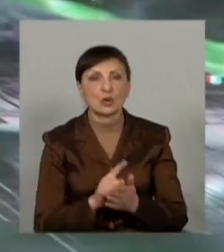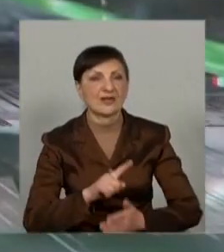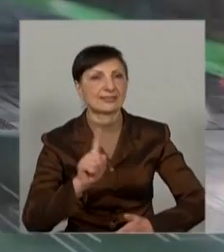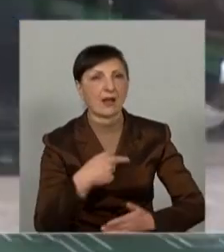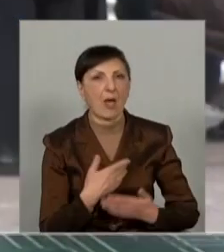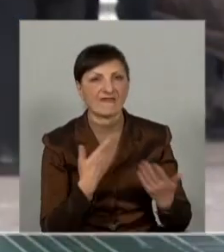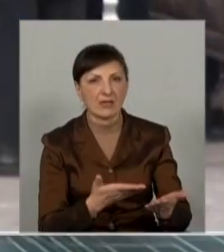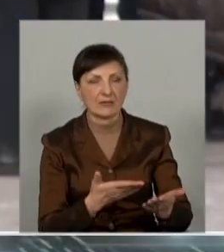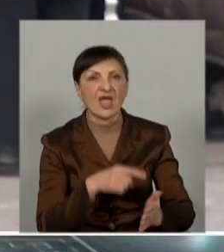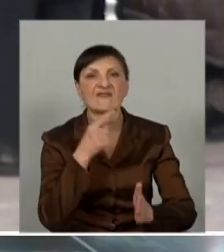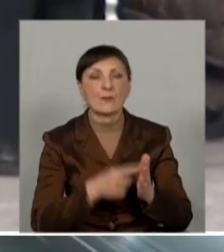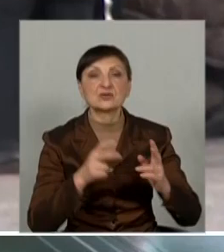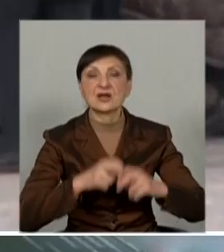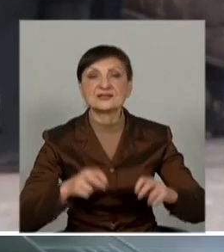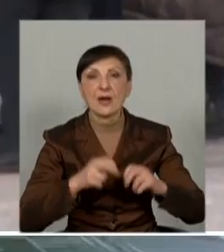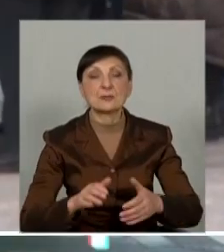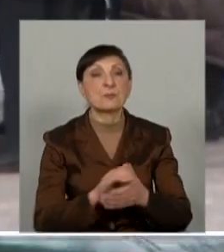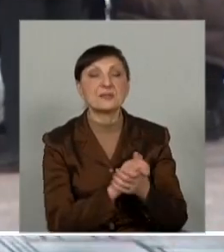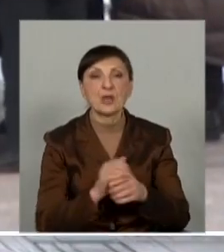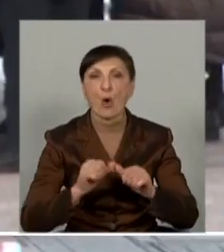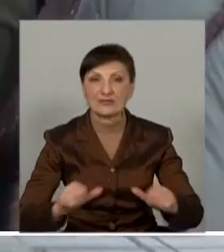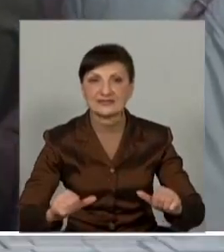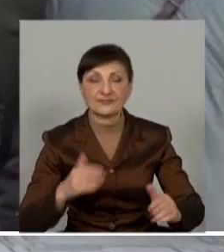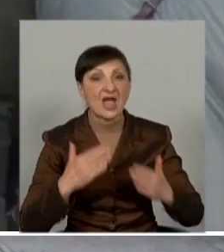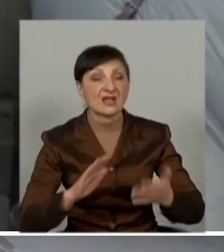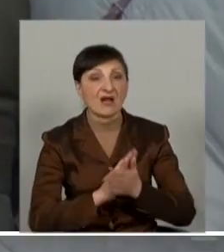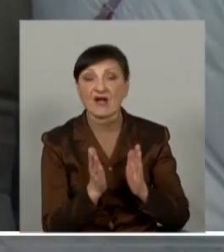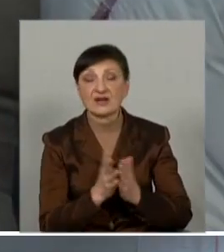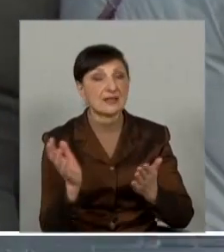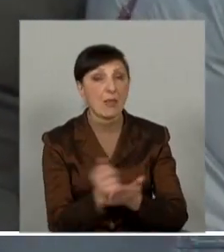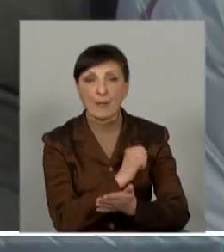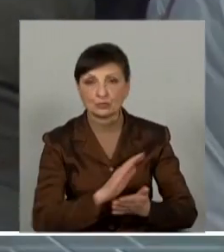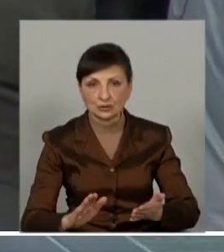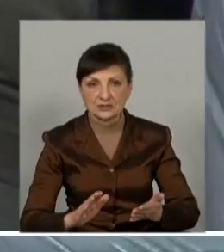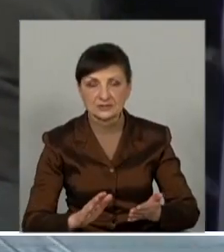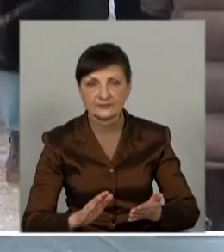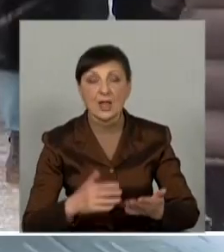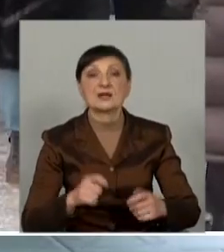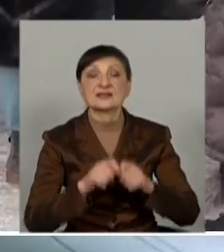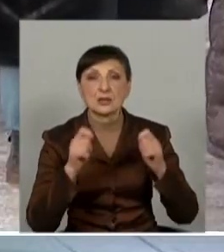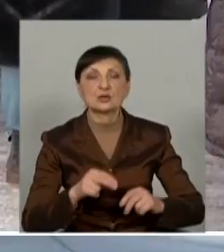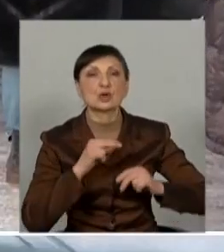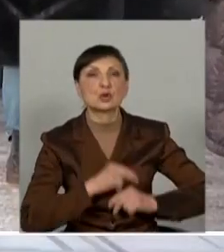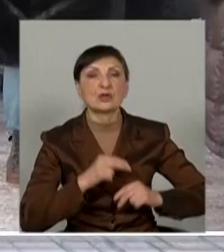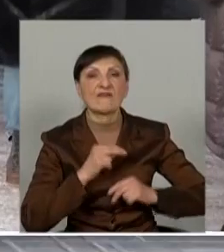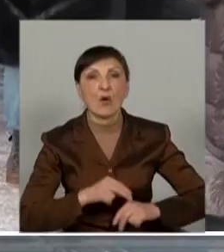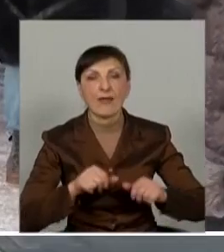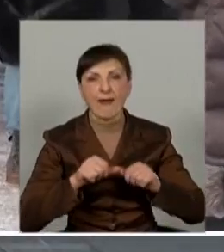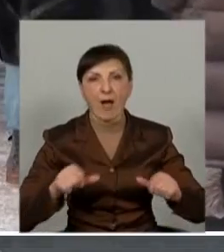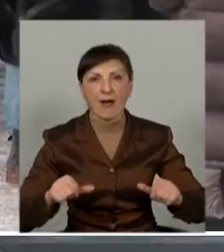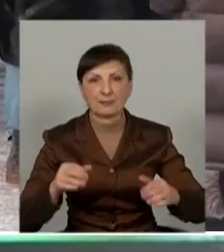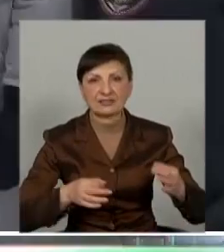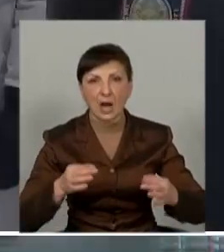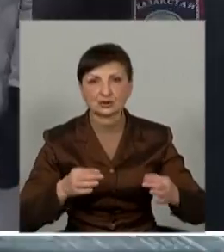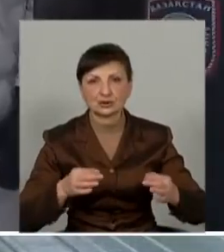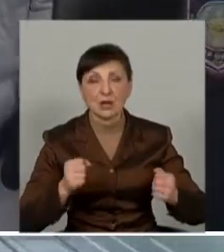требования. Вопрос рассматривает примирительная комиссия. Если договориться сторонам не удалось, создается трудовой арбитраж. Сейчас это